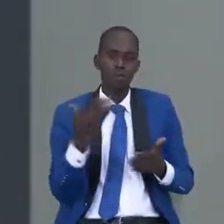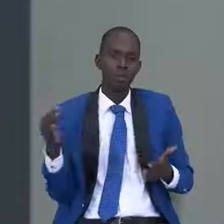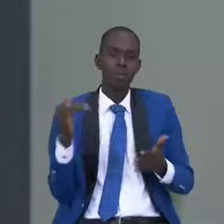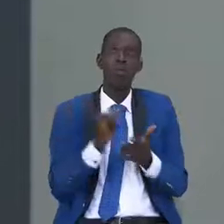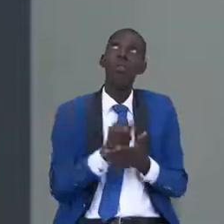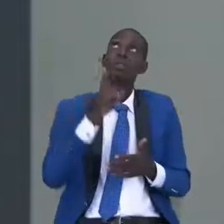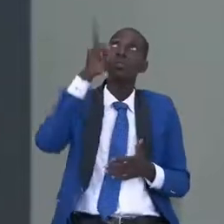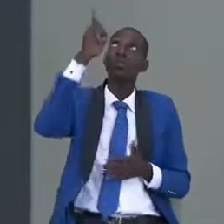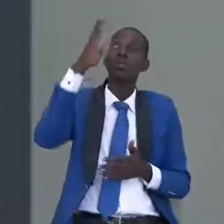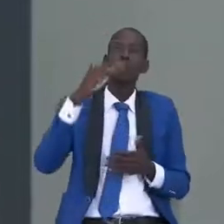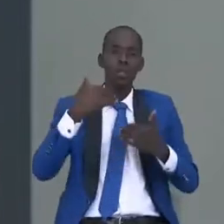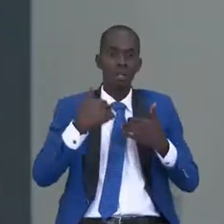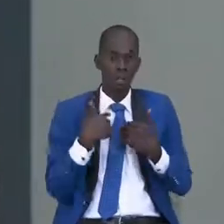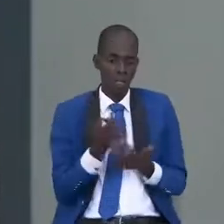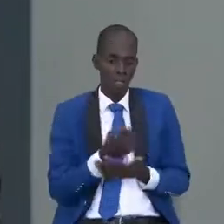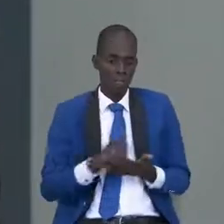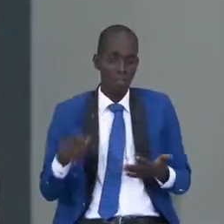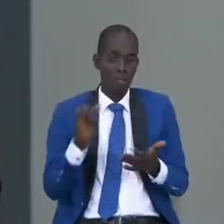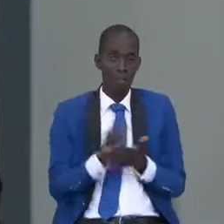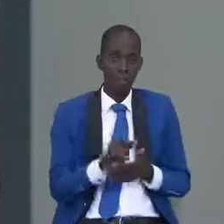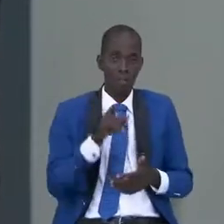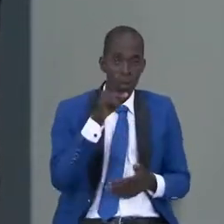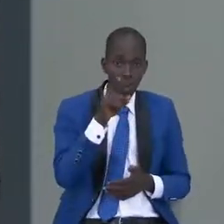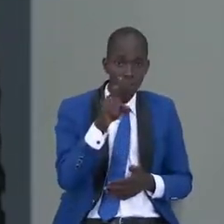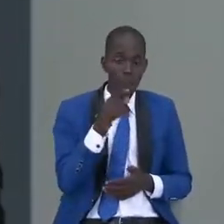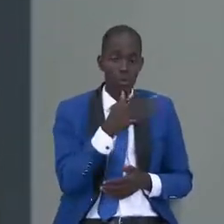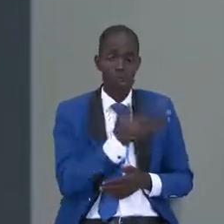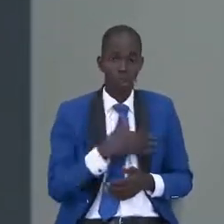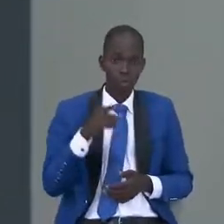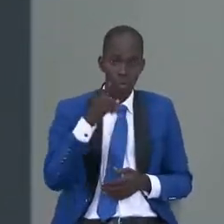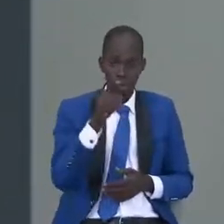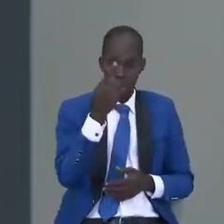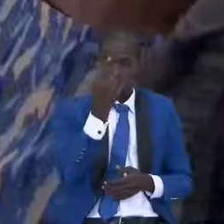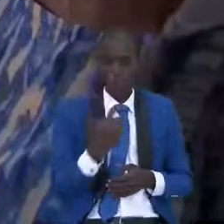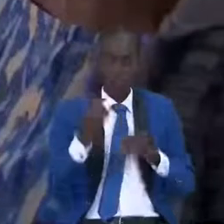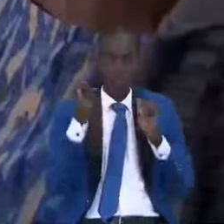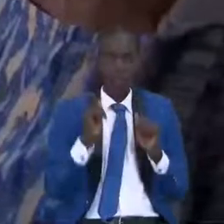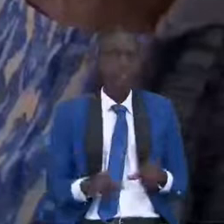que Dieu a écrit, que toi et toi seul,